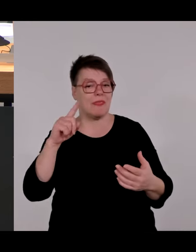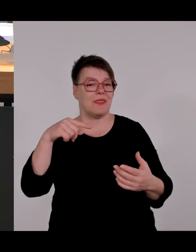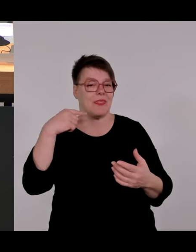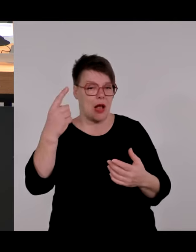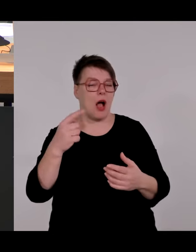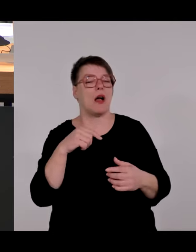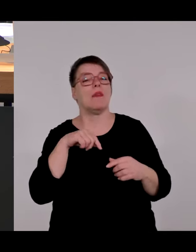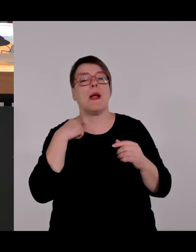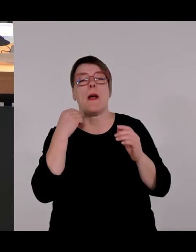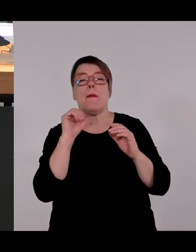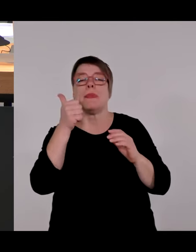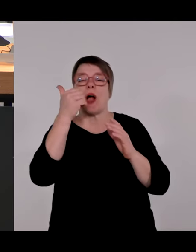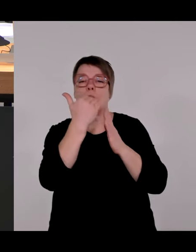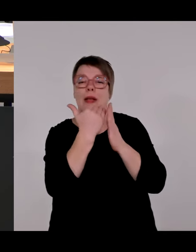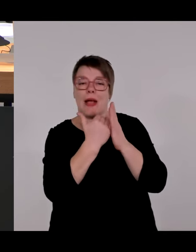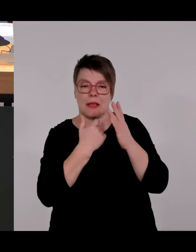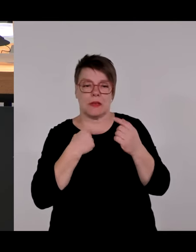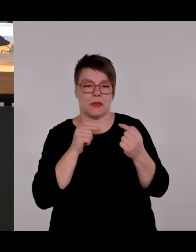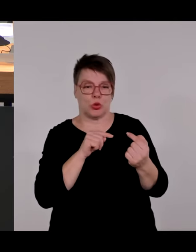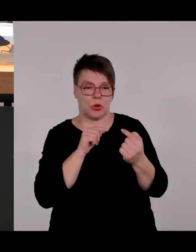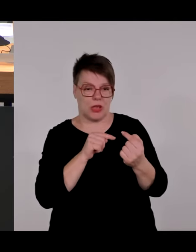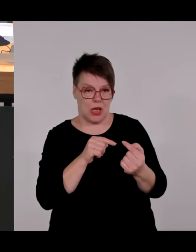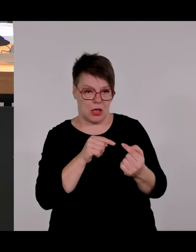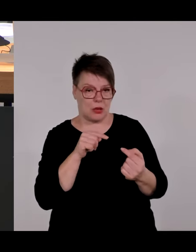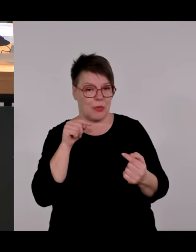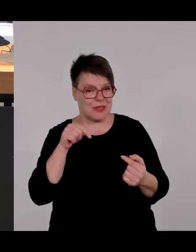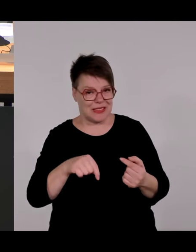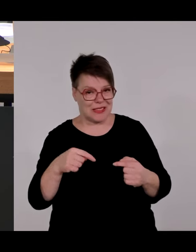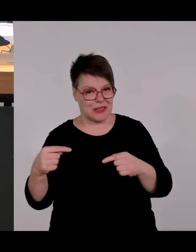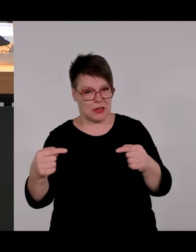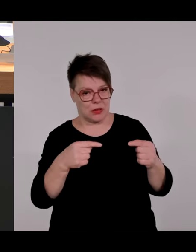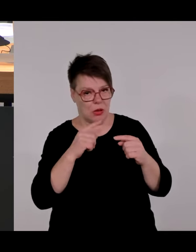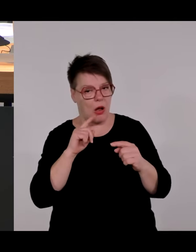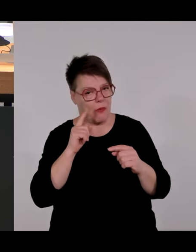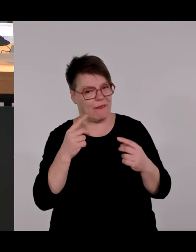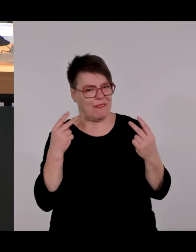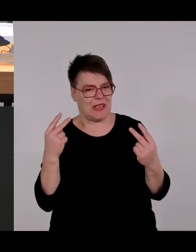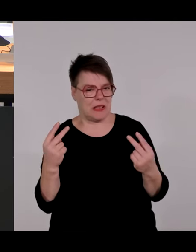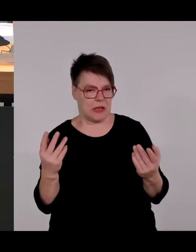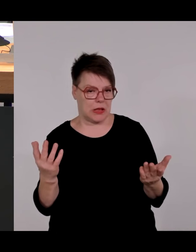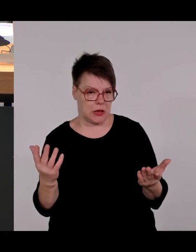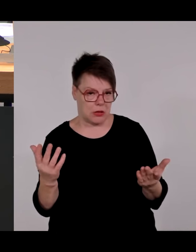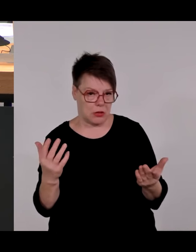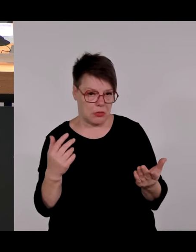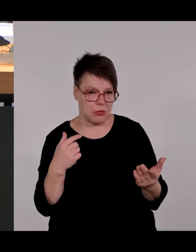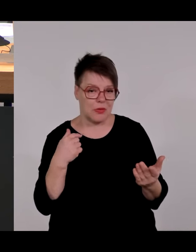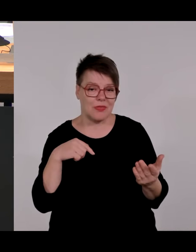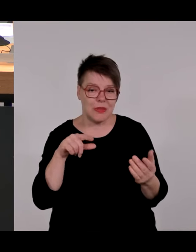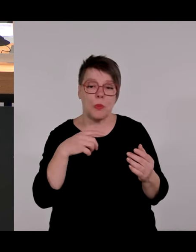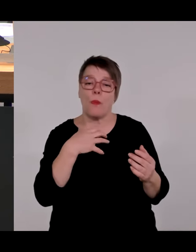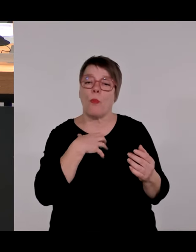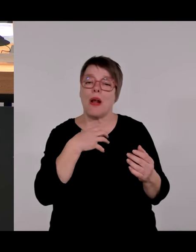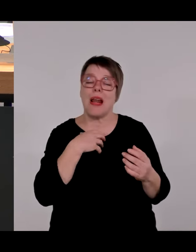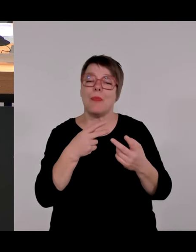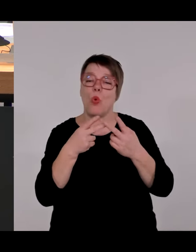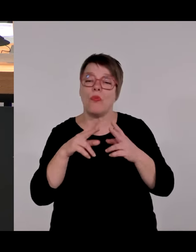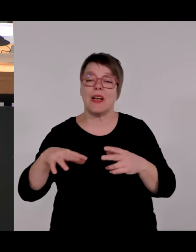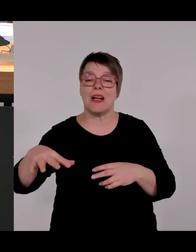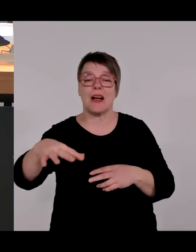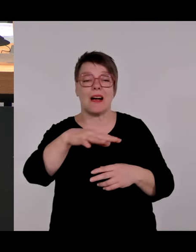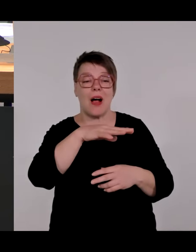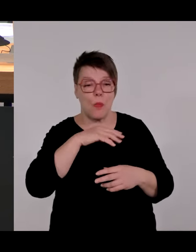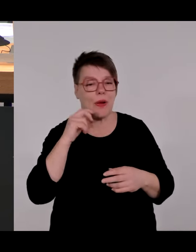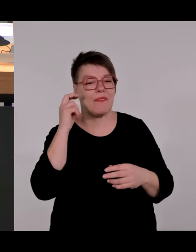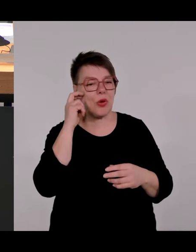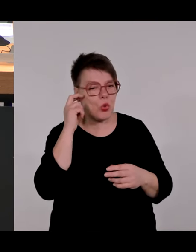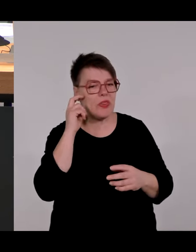Zaun, aber auch für die Aufrüstung der Polizei mit Tasern und Ähnlichem, mit Videoüberwachung oder für Großevents wie die Olympiabewerbung. Jetzt wollen sie